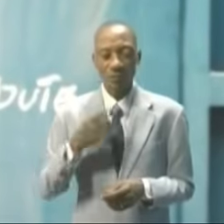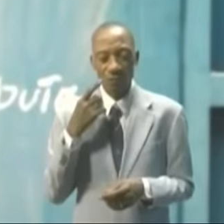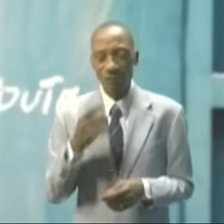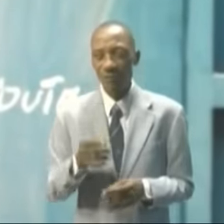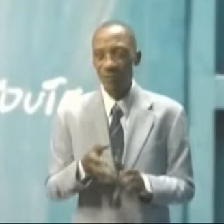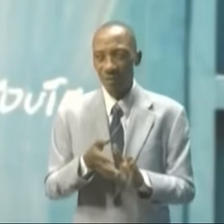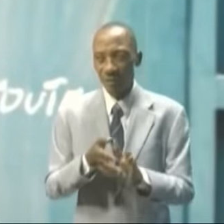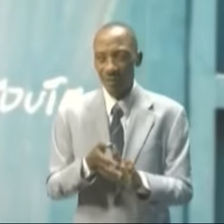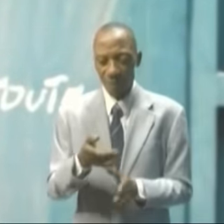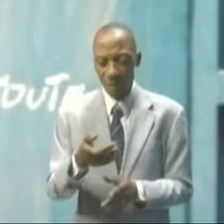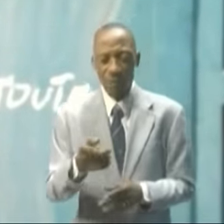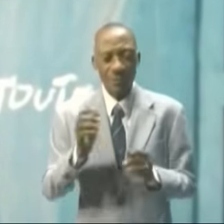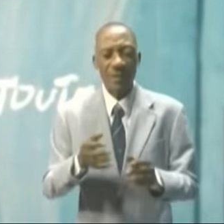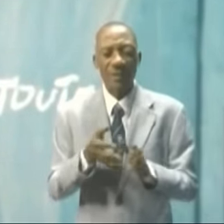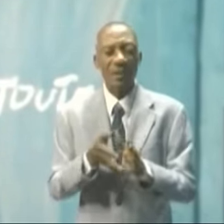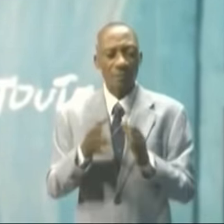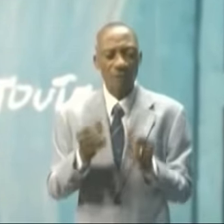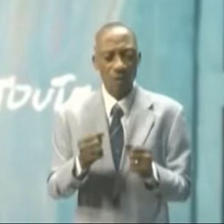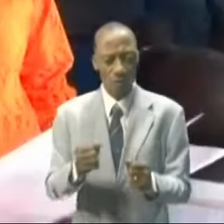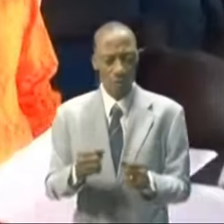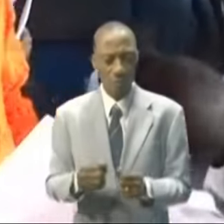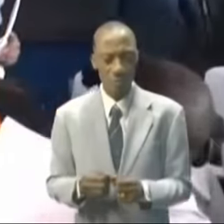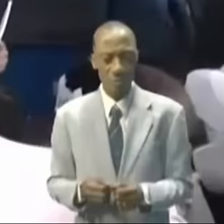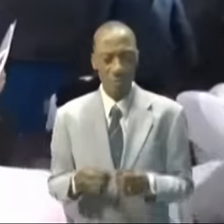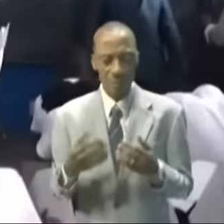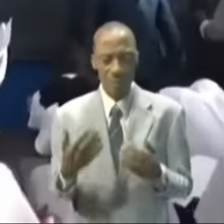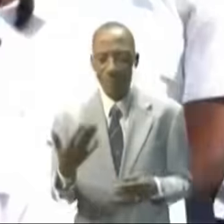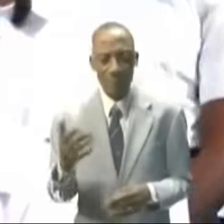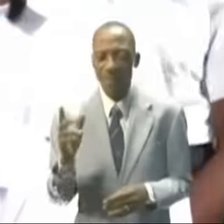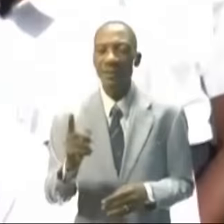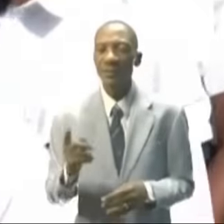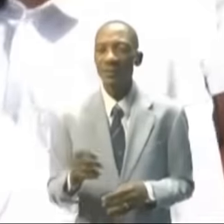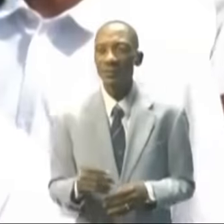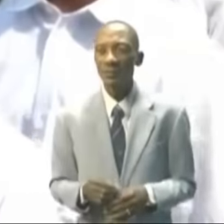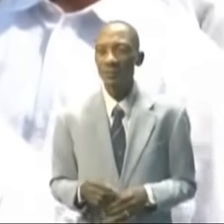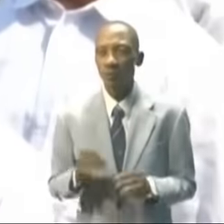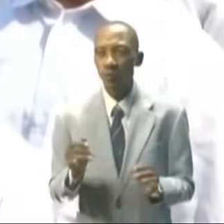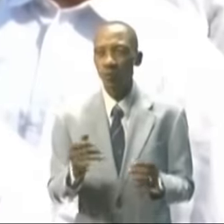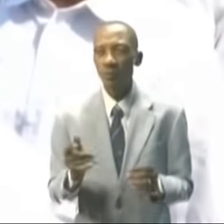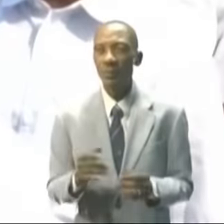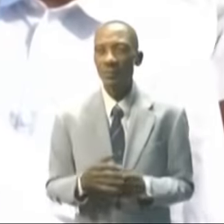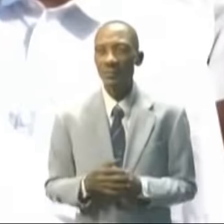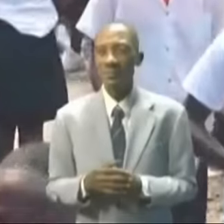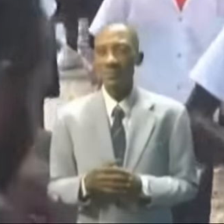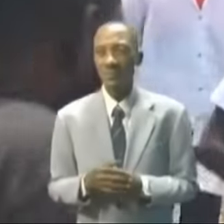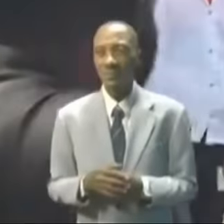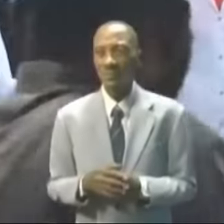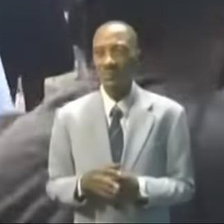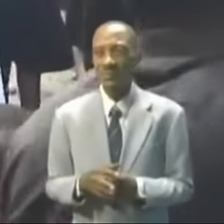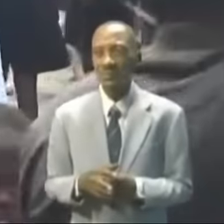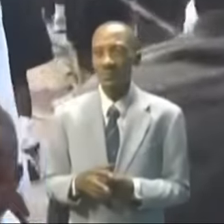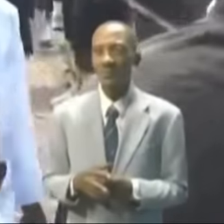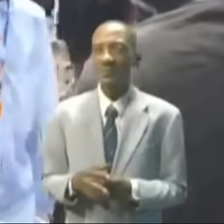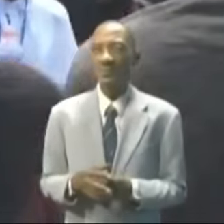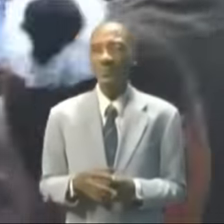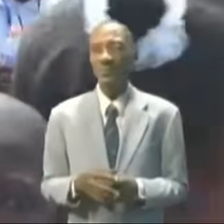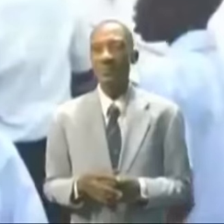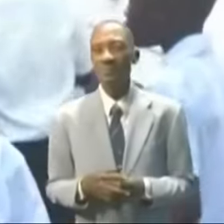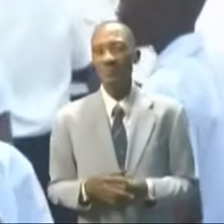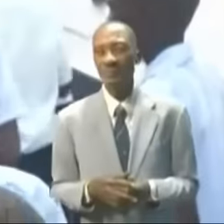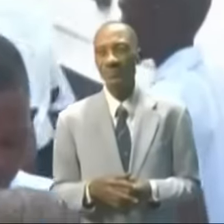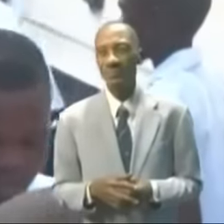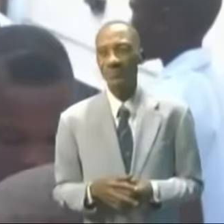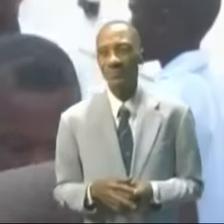Un spectacle qui a eu lieu pendant que les élèves passaient les examens de fin de l'année. Pour ne pas susciter la tension et ne pas créer